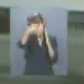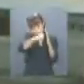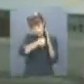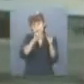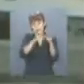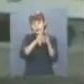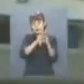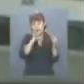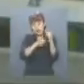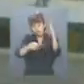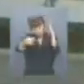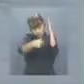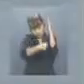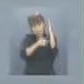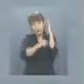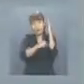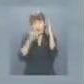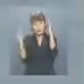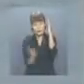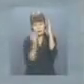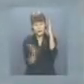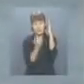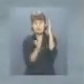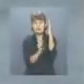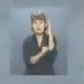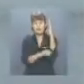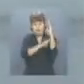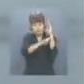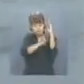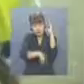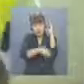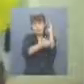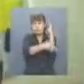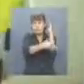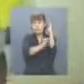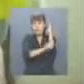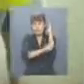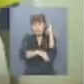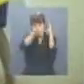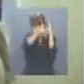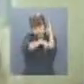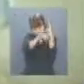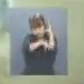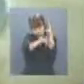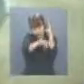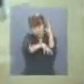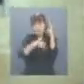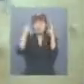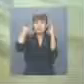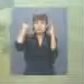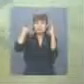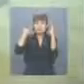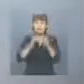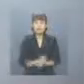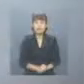ณภาคใต้และอ่าวไทยนั้นมีกำลังแรงค่ะทำให้บริเวณภาคใต้ด้านฝั่งอ่าวไทยช่วงนี้จะมีฝนฟ้าคะนองเกือบทั่วไปและมีฝนตกหนักถึงหนักมากบางแห่